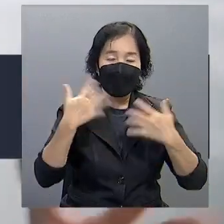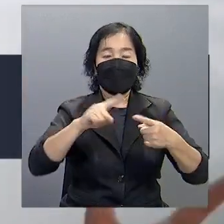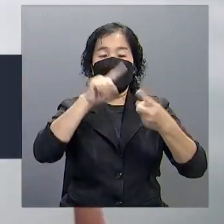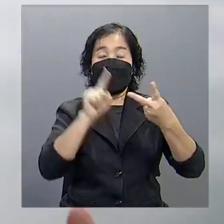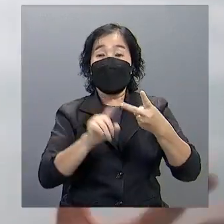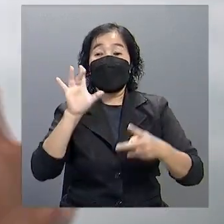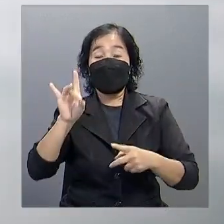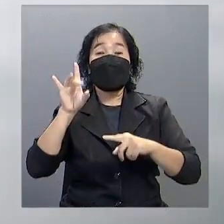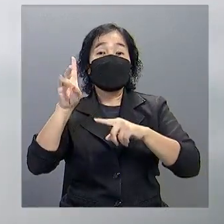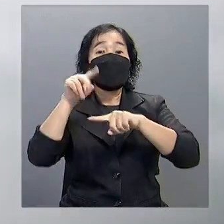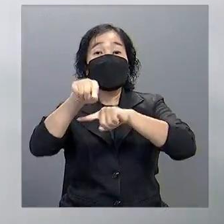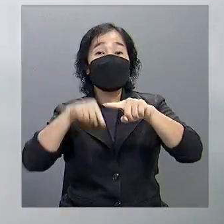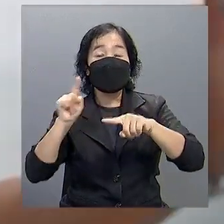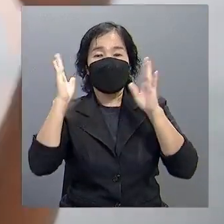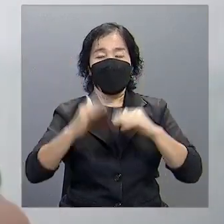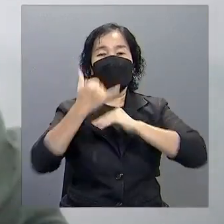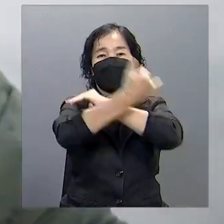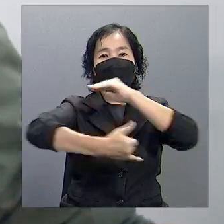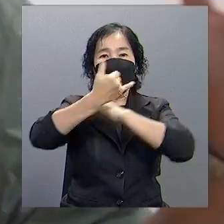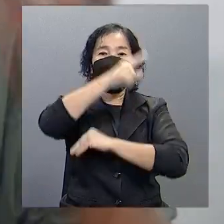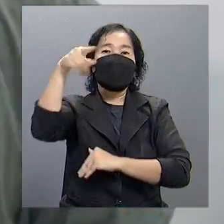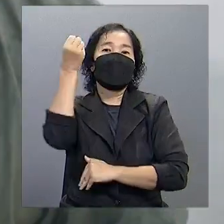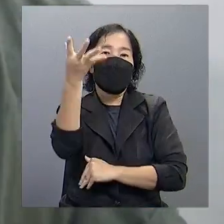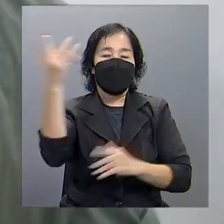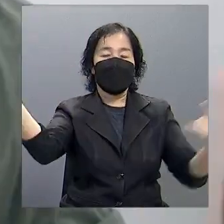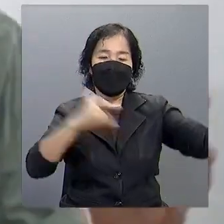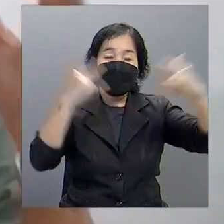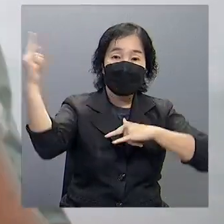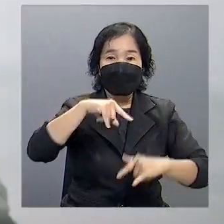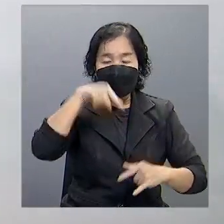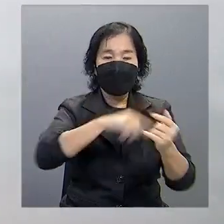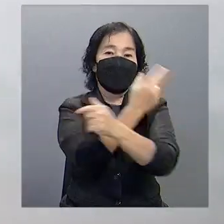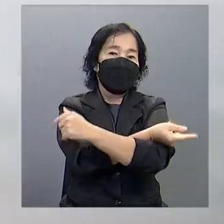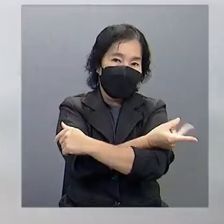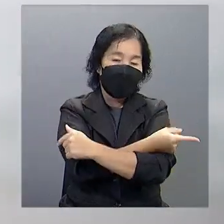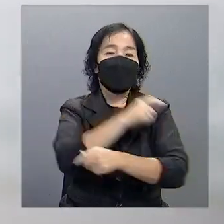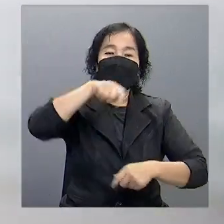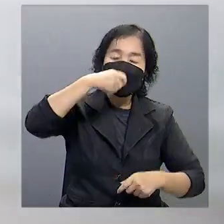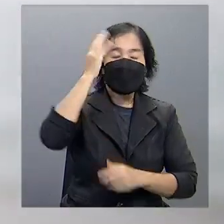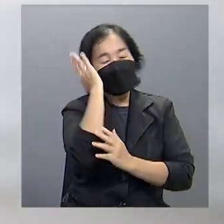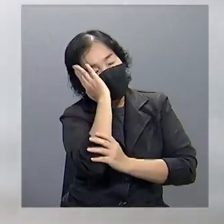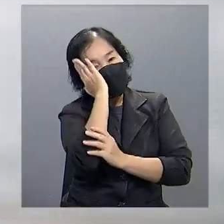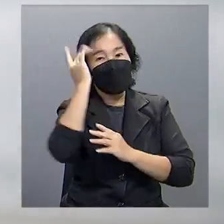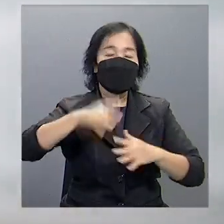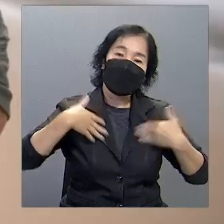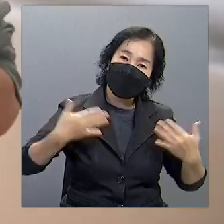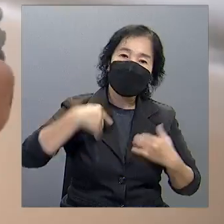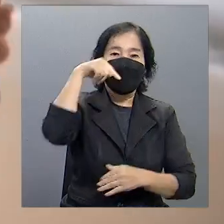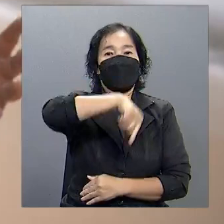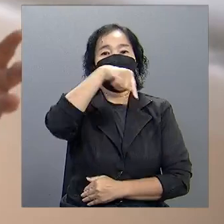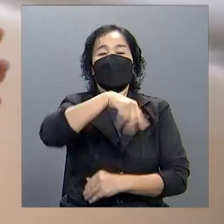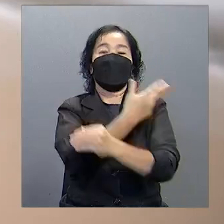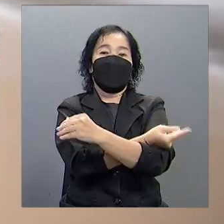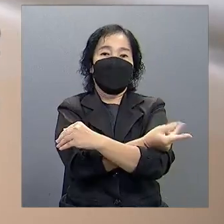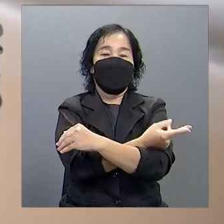ากนักท่องเที่ยวต่างชาติที่เดินทางเข้ามากินมาอยู่มาเที่ยวมาใช้มาเสพสุขที่เกาะสวรรค์แห่งนี้ครับซึ่ง